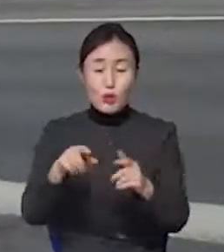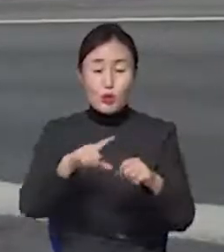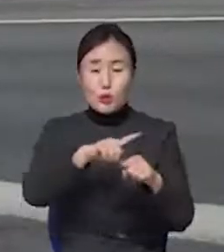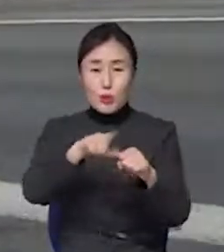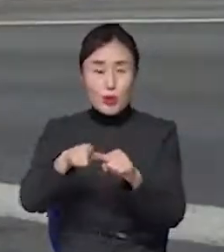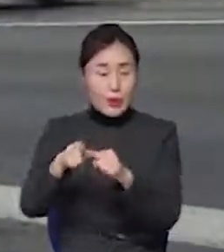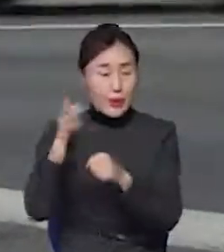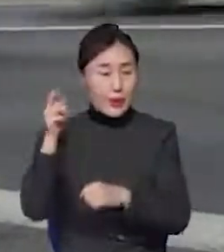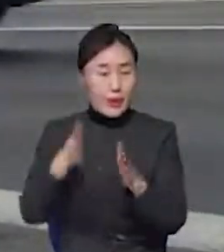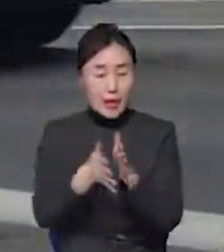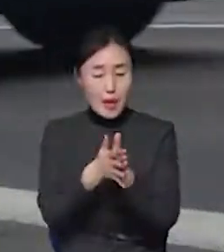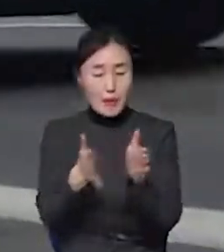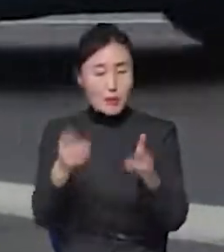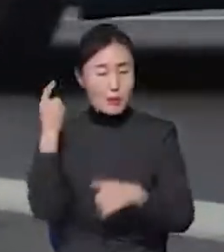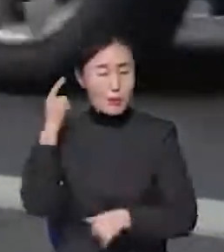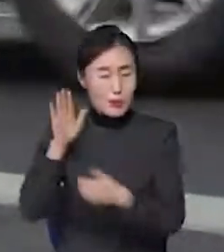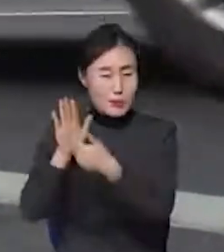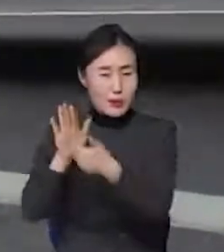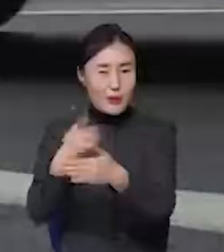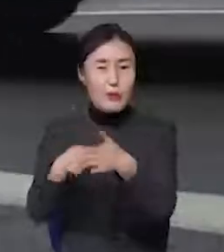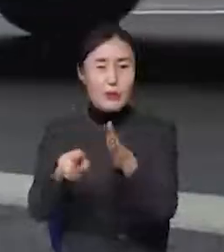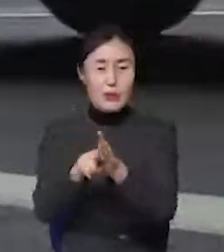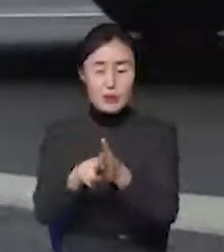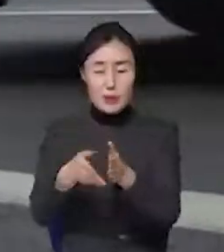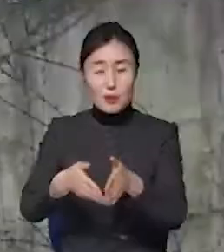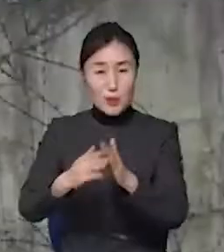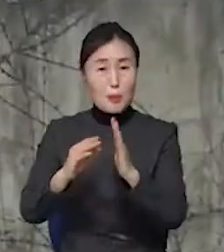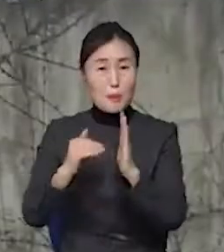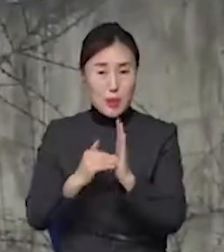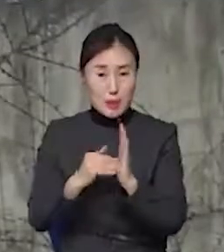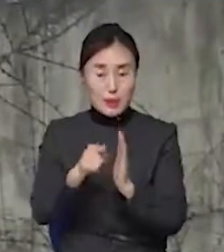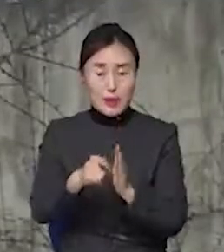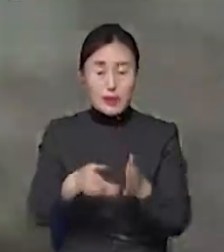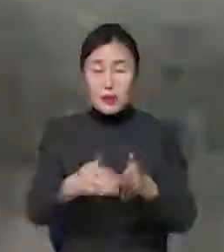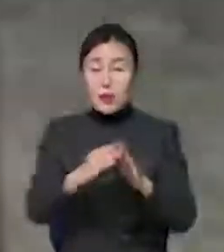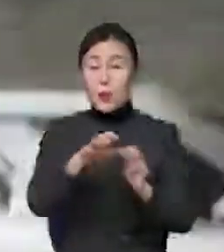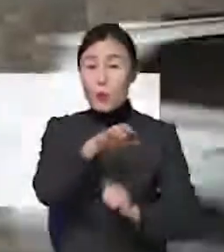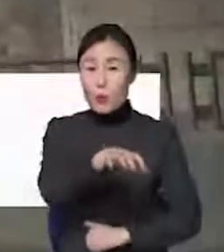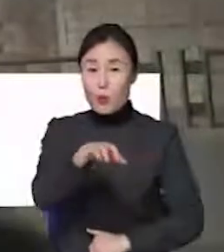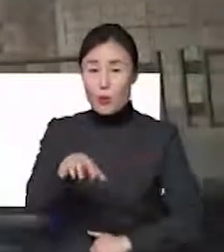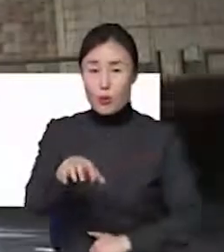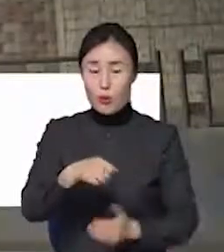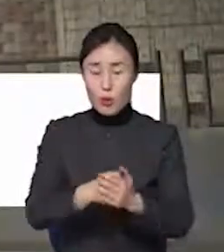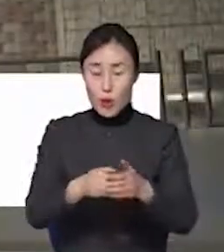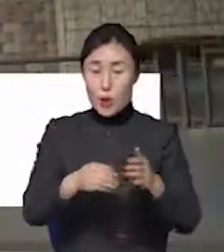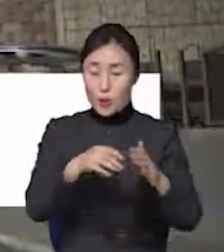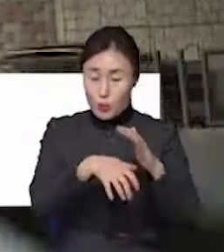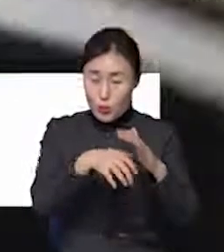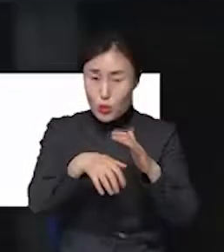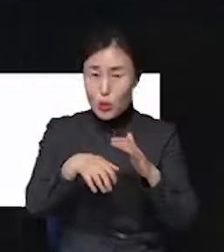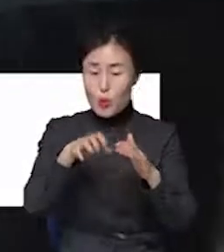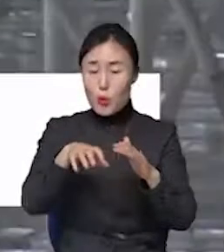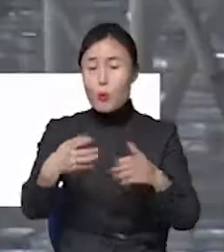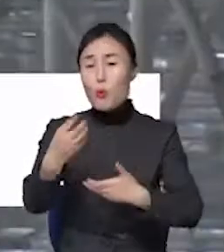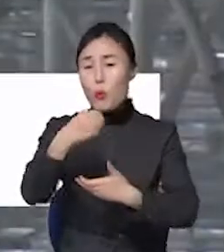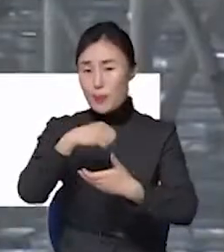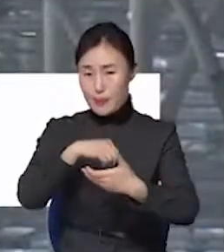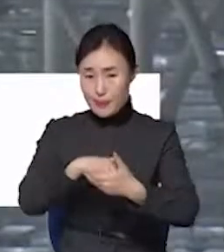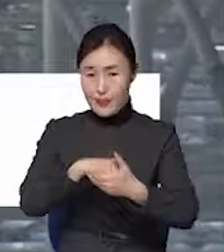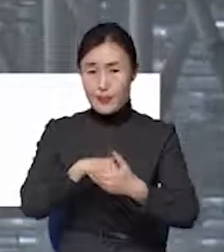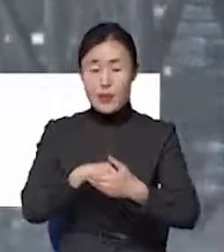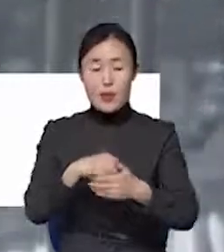위해 방음터널이 설치되어 있습니다. 이처럼 방음터널이 설치된 곳은 현재 공사 중인 신창지구